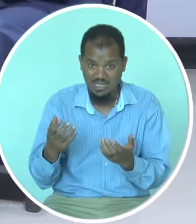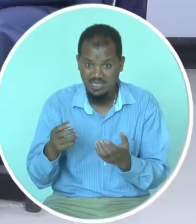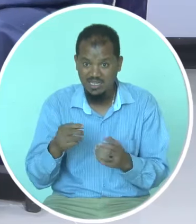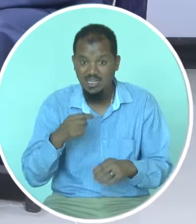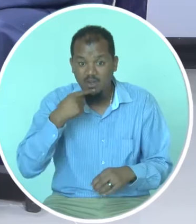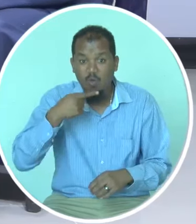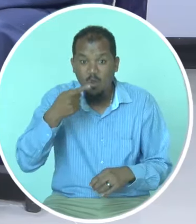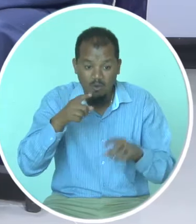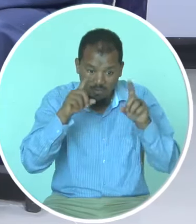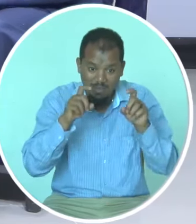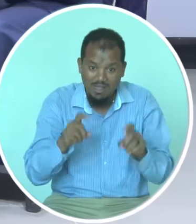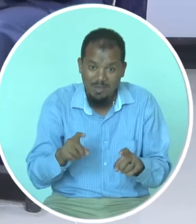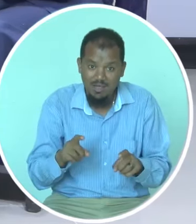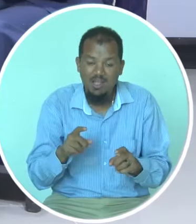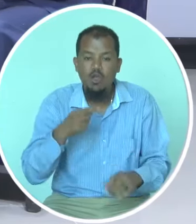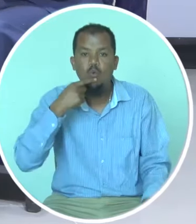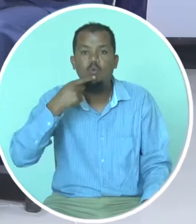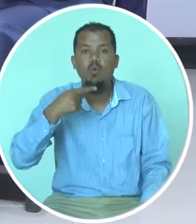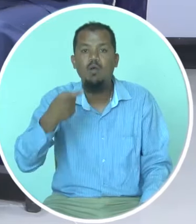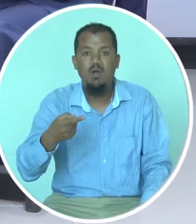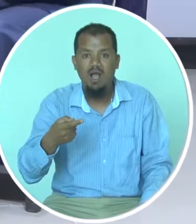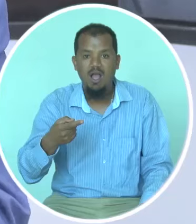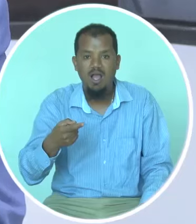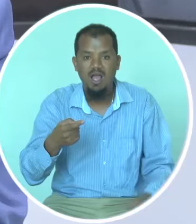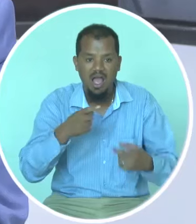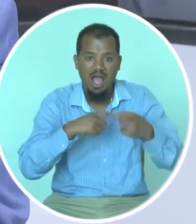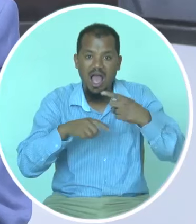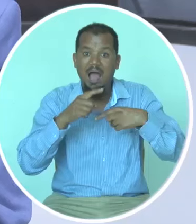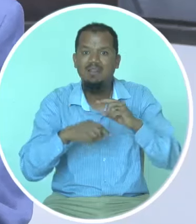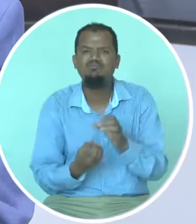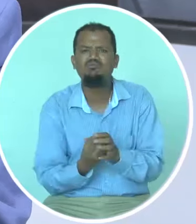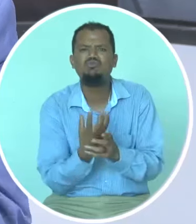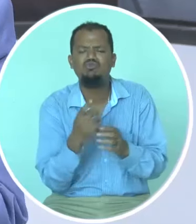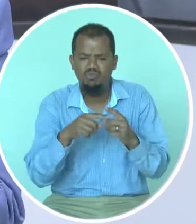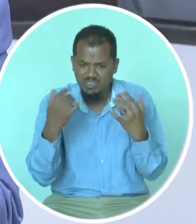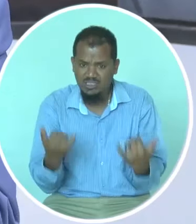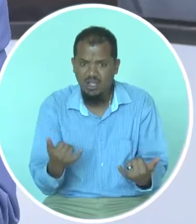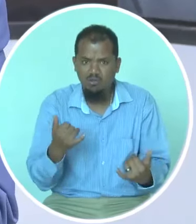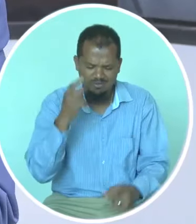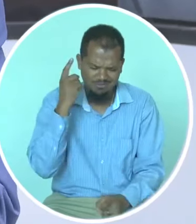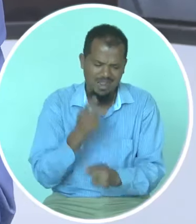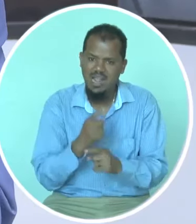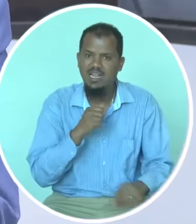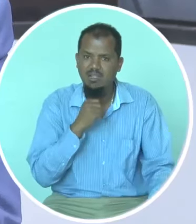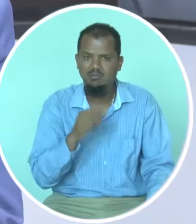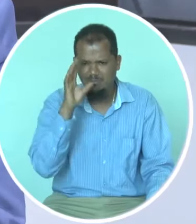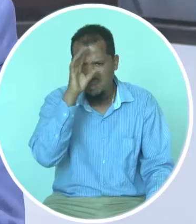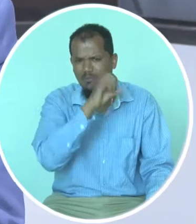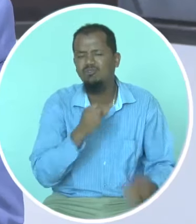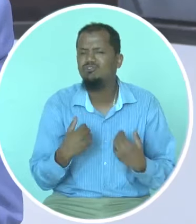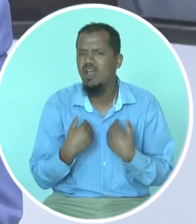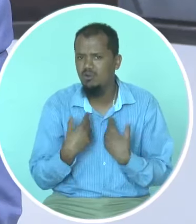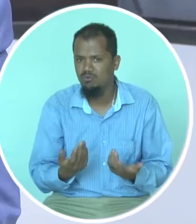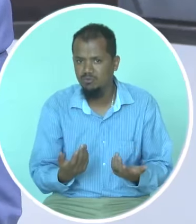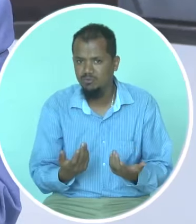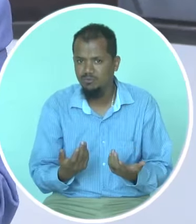እንደ ቋንቋም ተመራማሪ የቋንቋን አመጣጥ ምንጩ እስካሁን ድረስ አልተረጋገጠም ግን መላምቶች አሉ እስካሁን